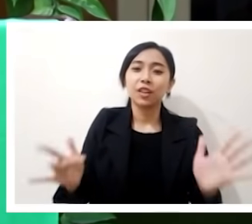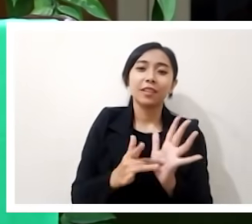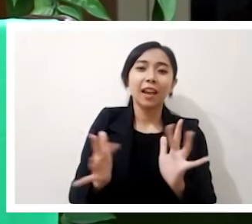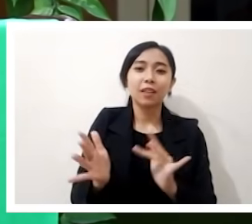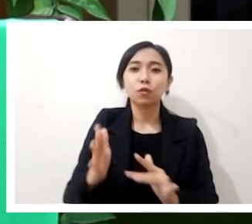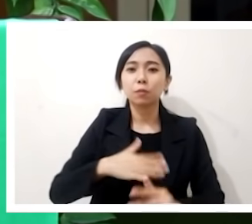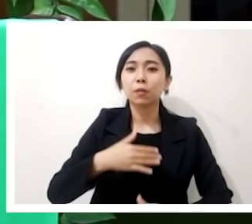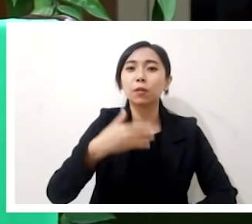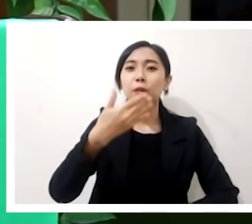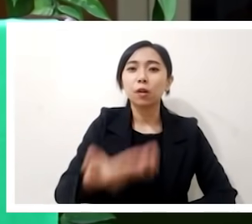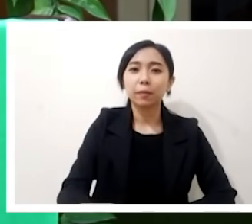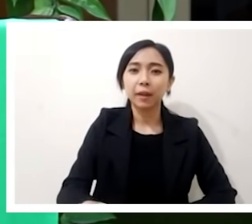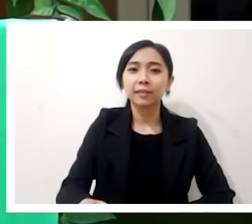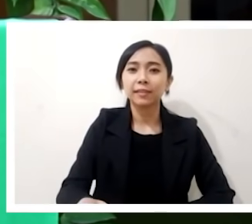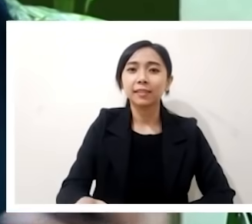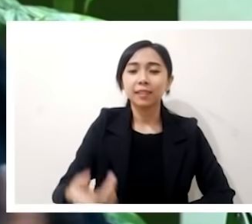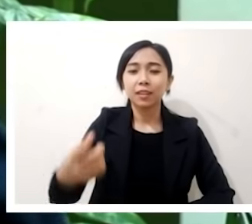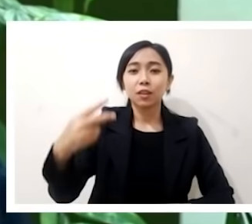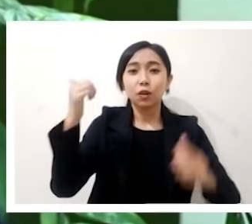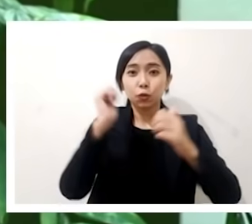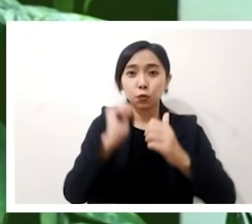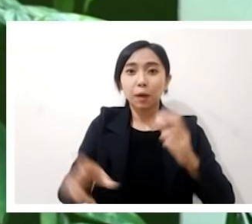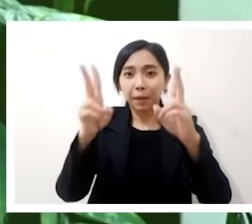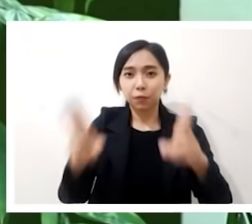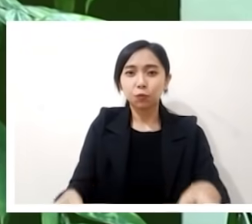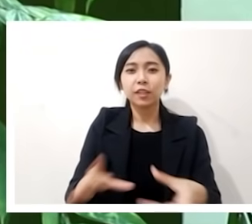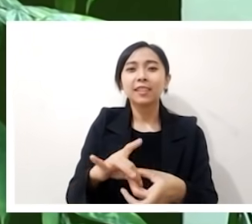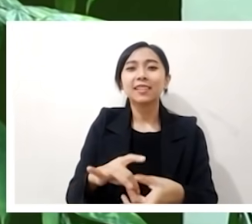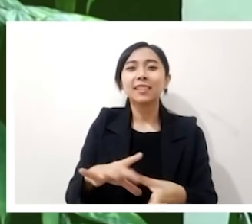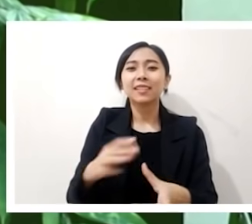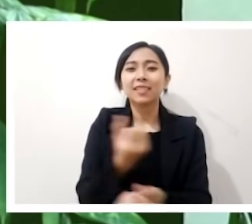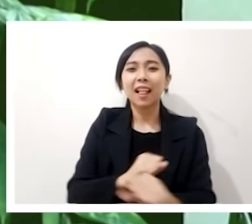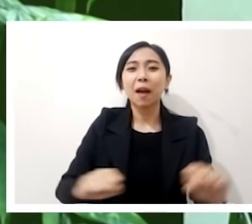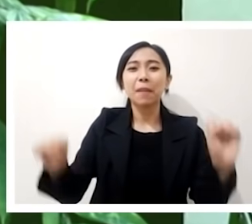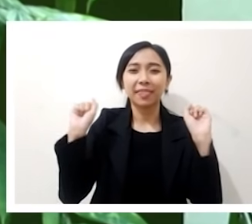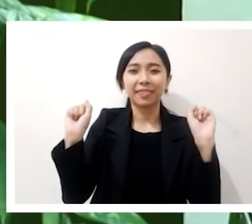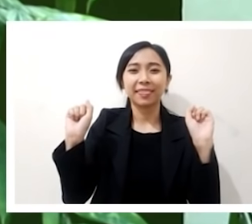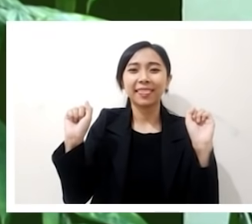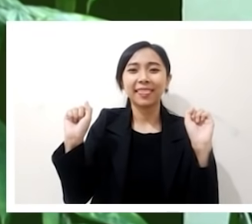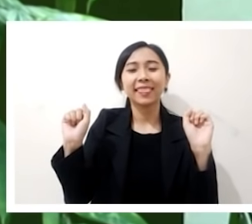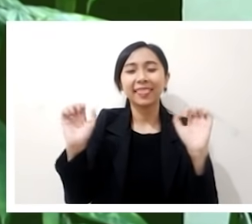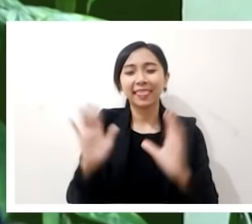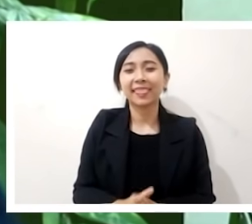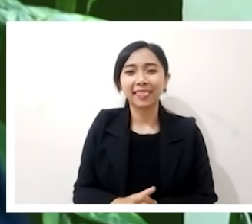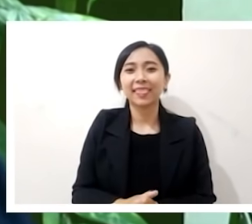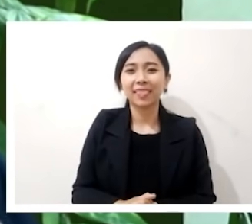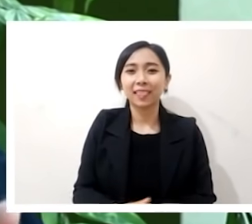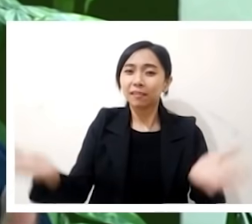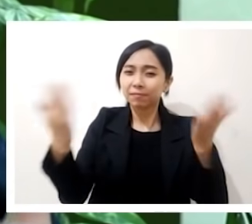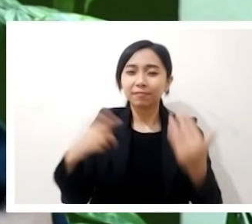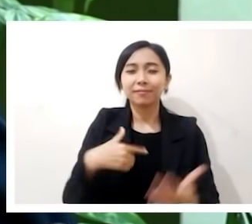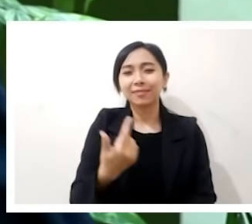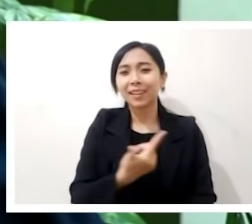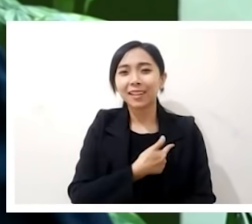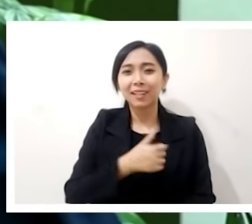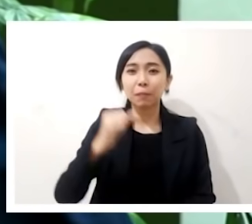manusia dimerdekakan, agar manusia diselamatkan. Kita terpanggil untuk bersedia juga memperjuangkan kehidupan